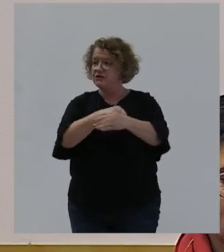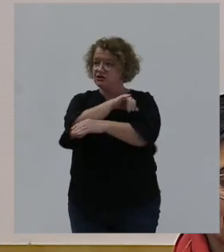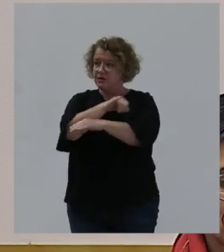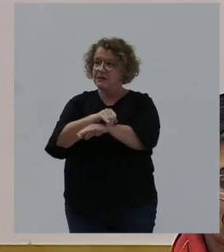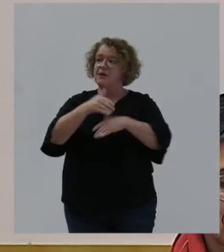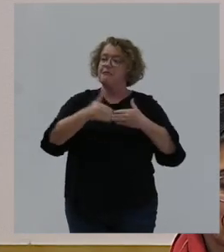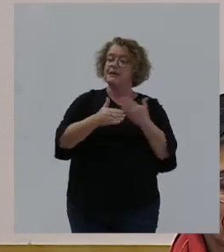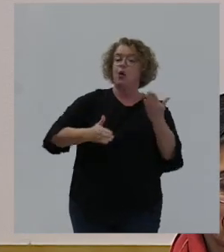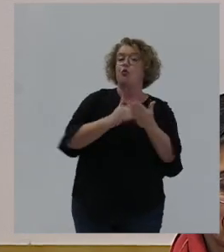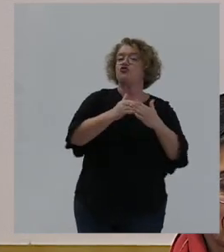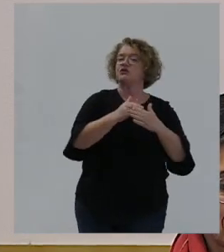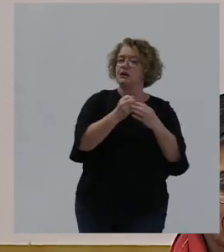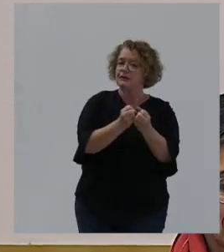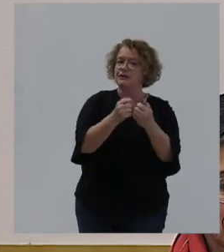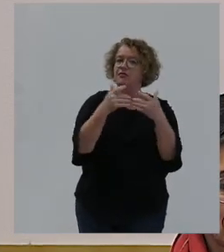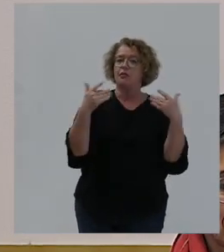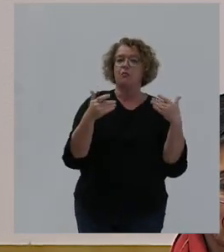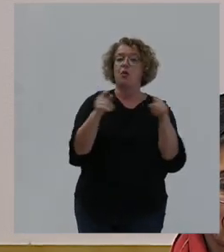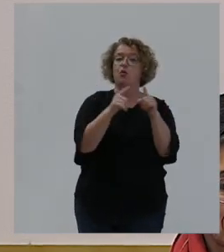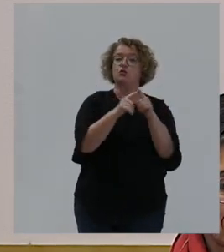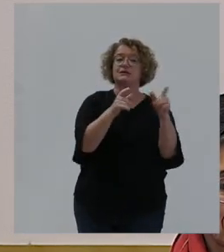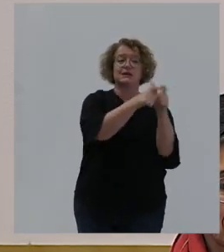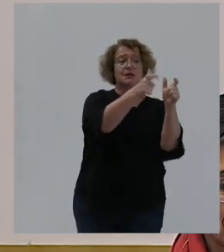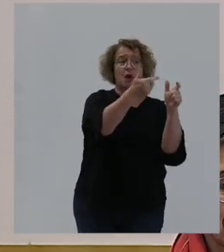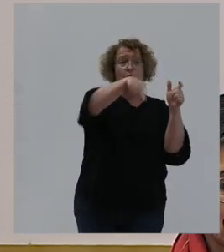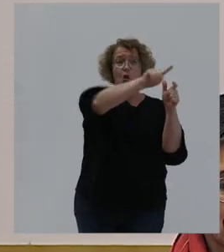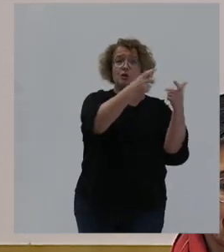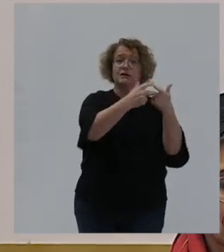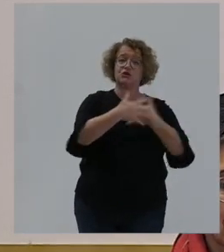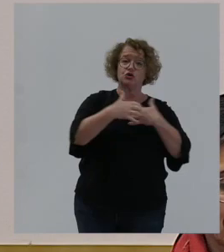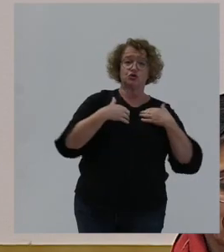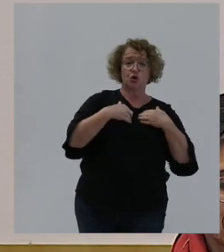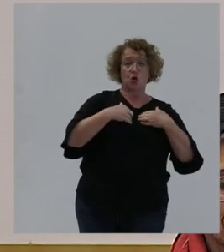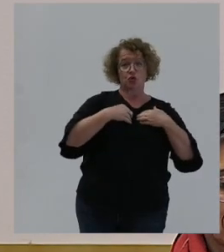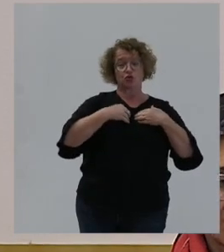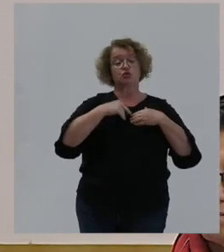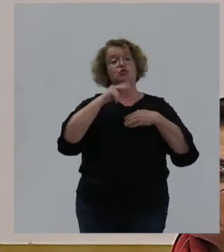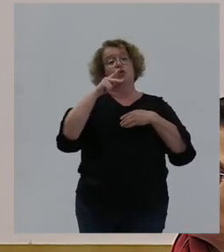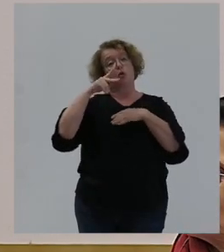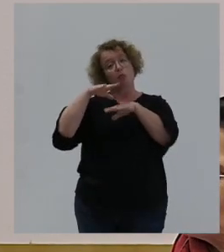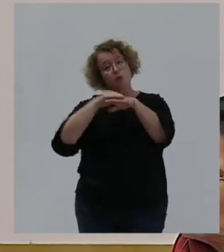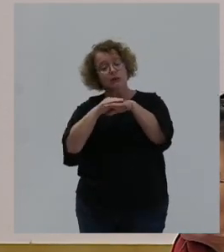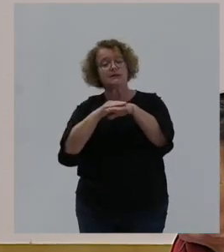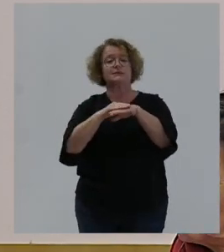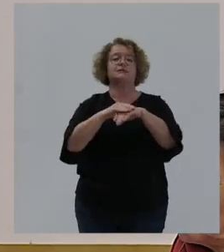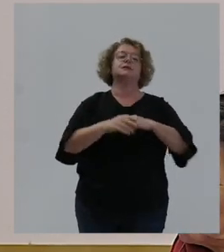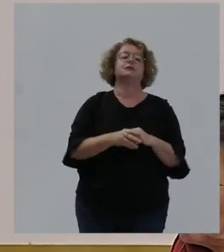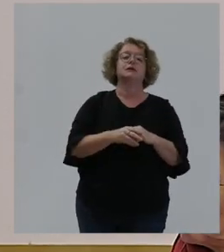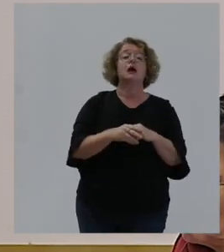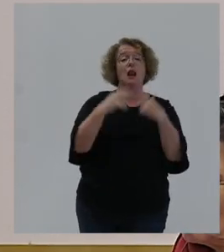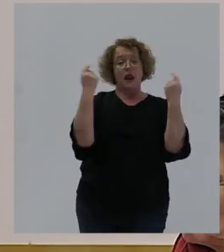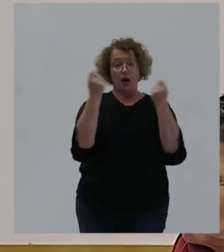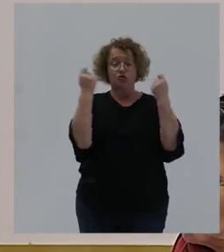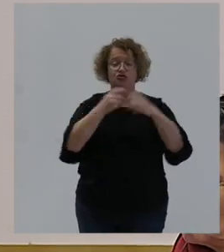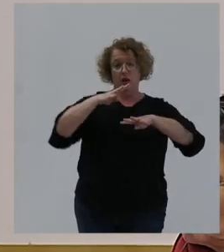Nous développons les projets avec les autres établissements de la région, notamment Sciences Po, Limoges, Pau et La Rochelle. Le CNRS est également